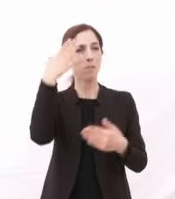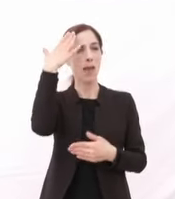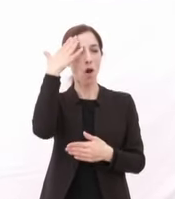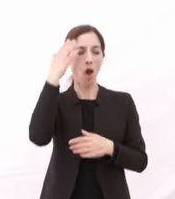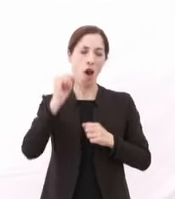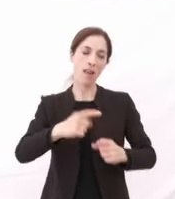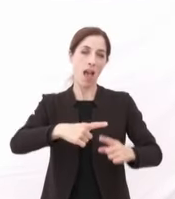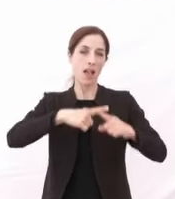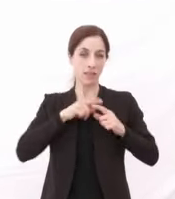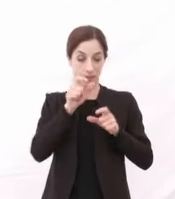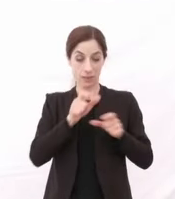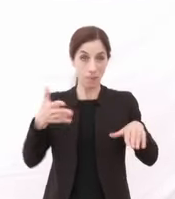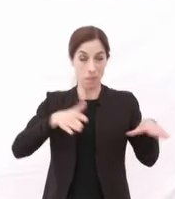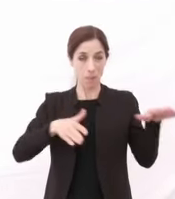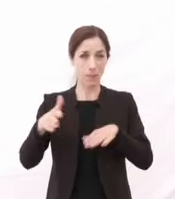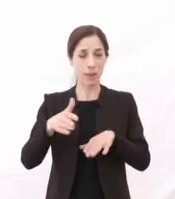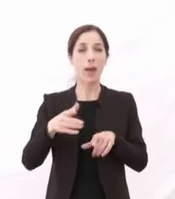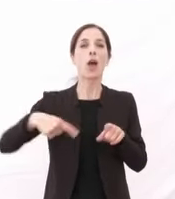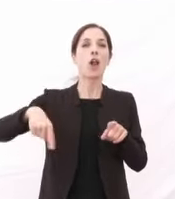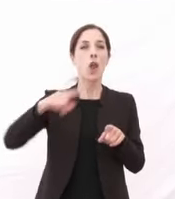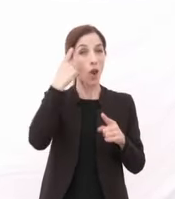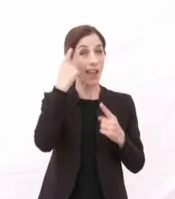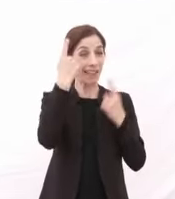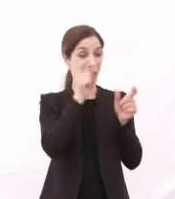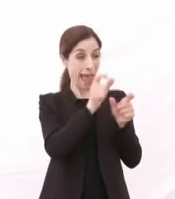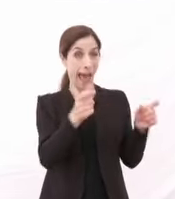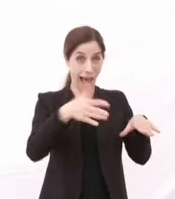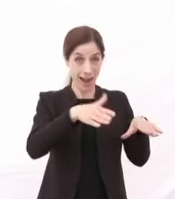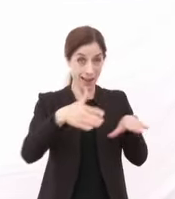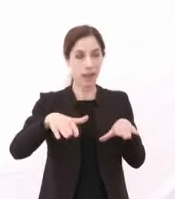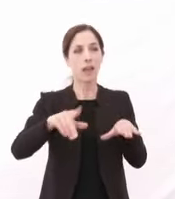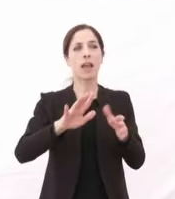loro ideali siano i vostri pensieri.